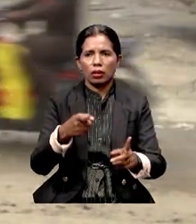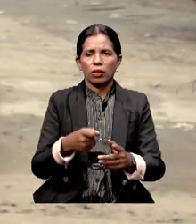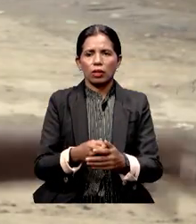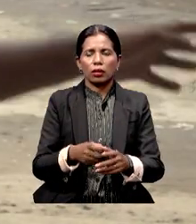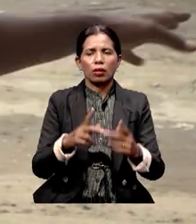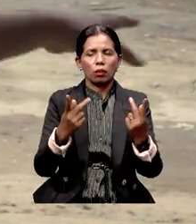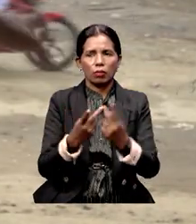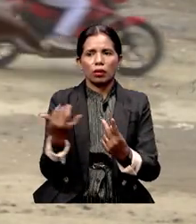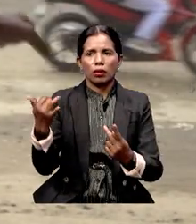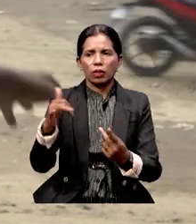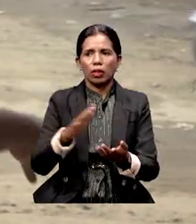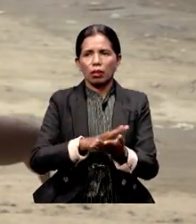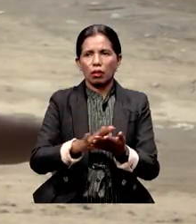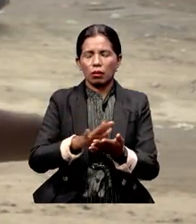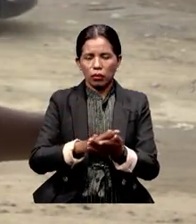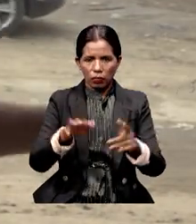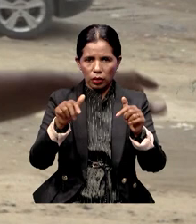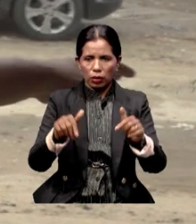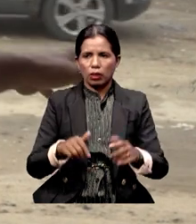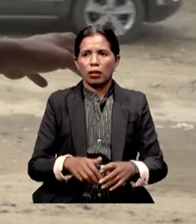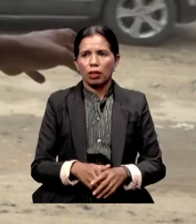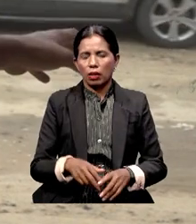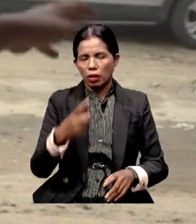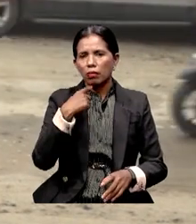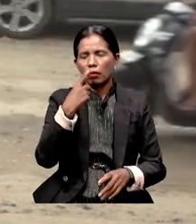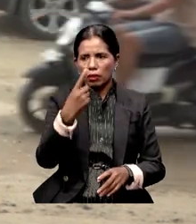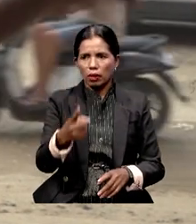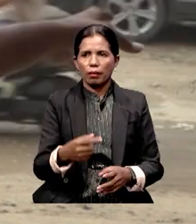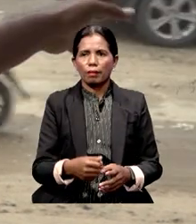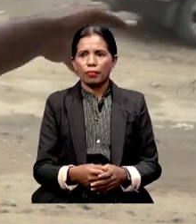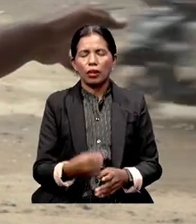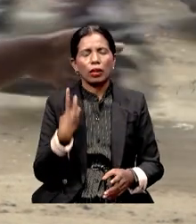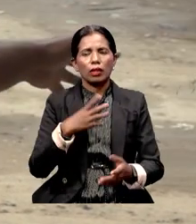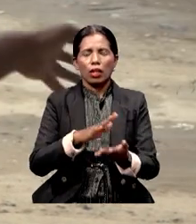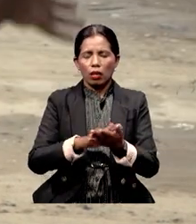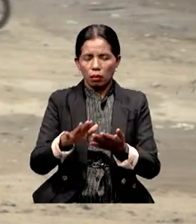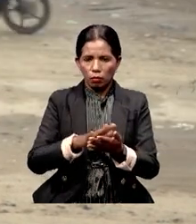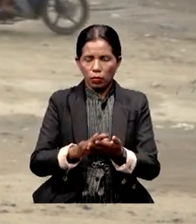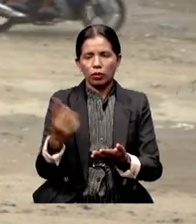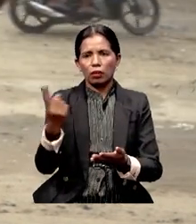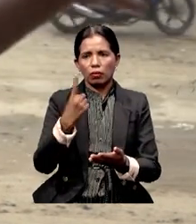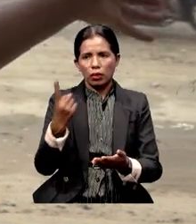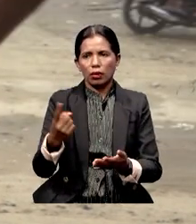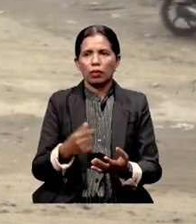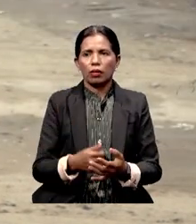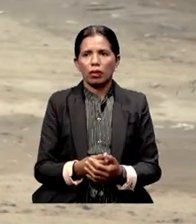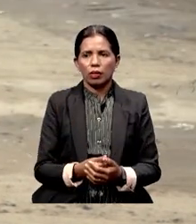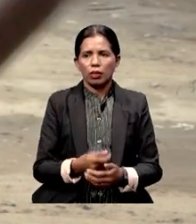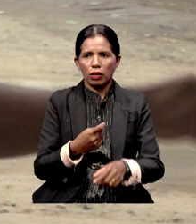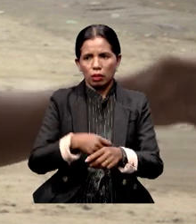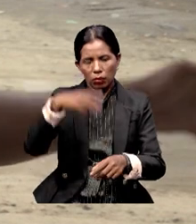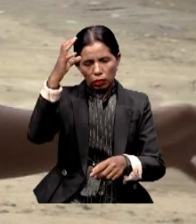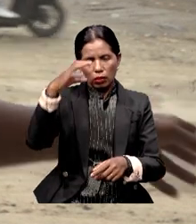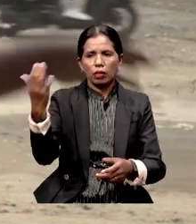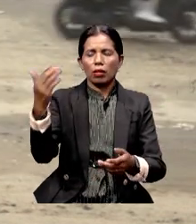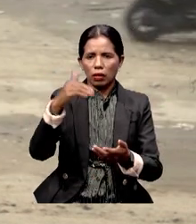kompanyia sira ne mai hamoset na rai rahun dan atu hatete kata sei ta hamos fati rai rahun ne anta berarti kona ya tempu dan boti sira